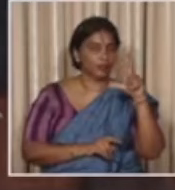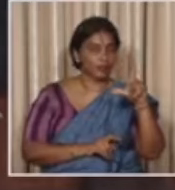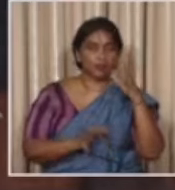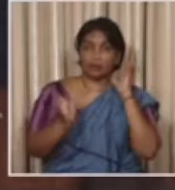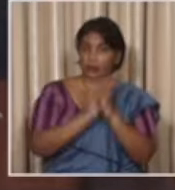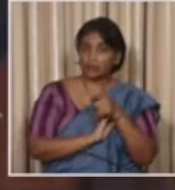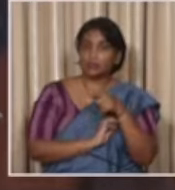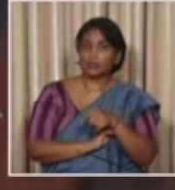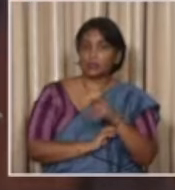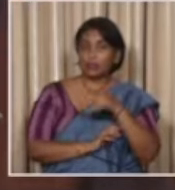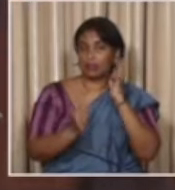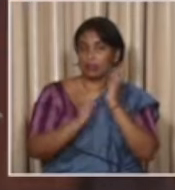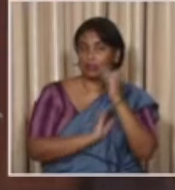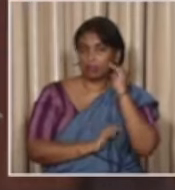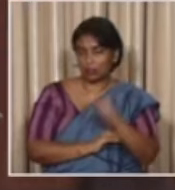යන මේ පුද්ගලයාගේ දුව